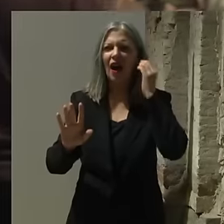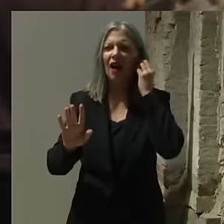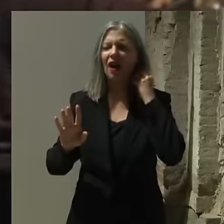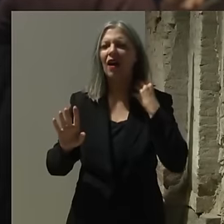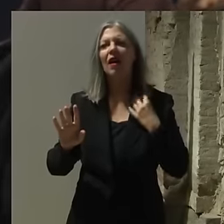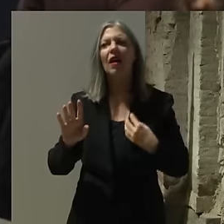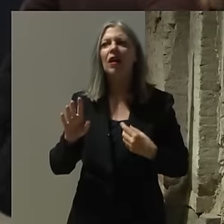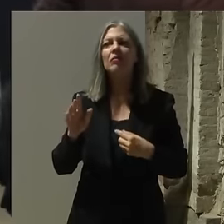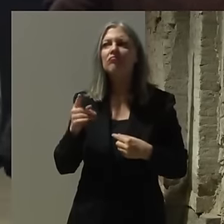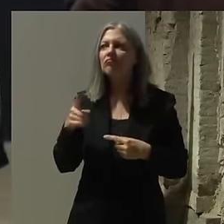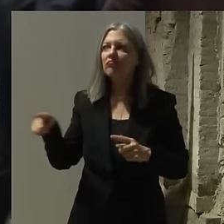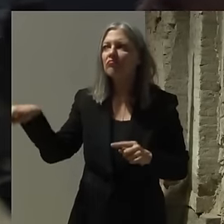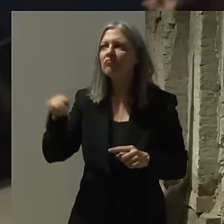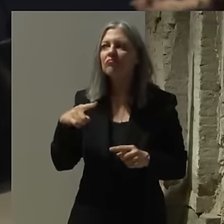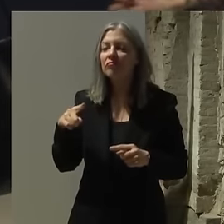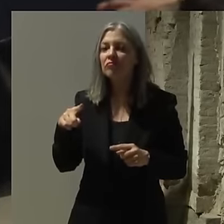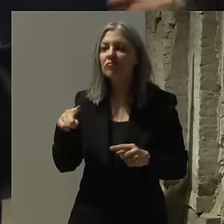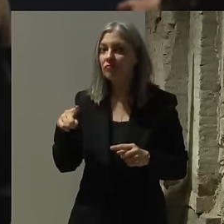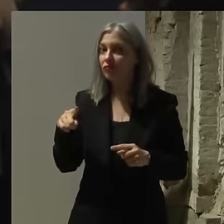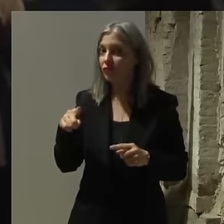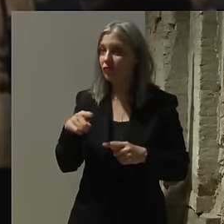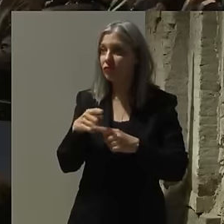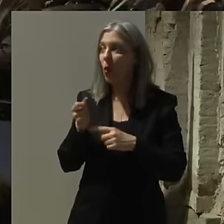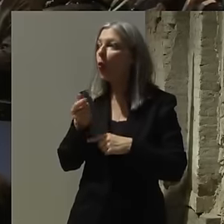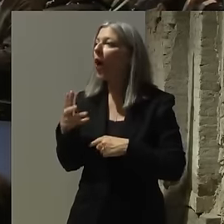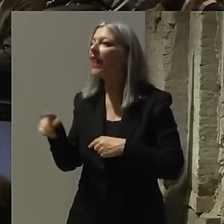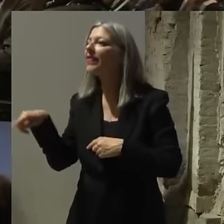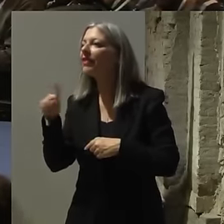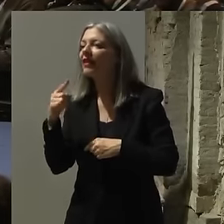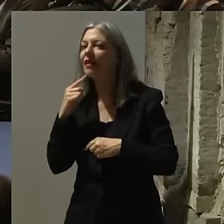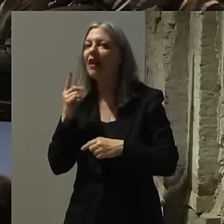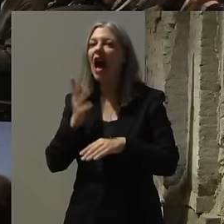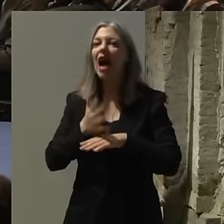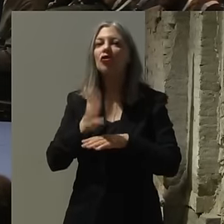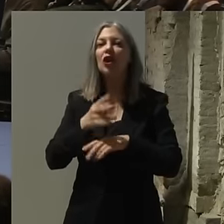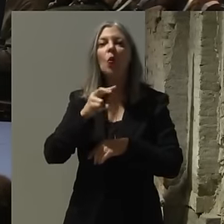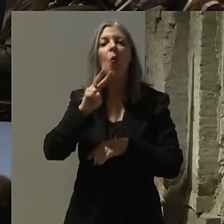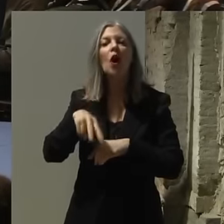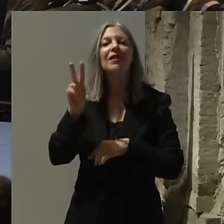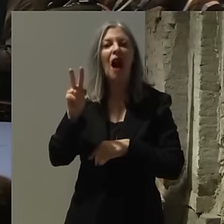voi, sono diversi da quelli stamattina, non hanno ancora fatto l'accesso al canale WhatsApp?